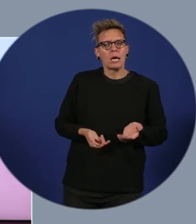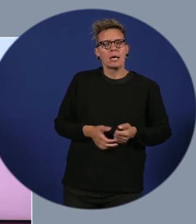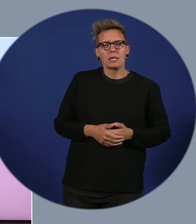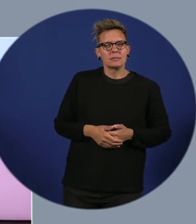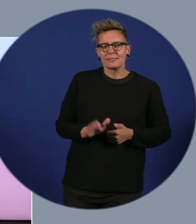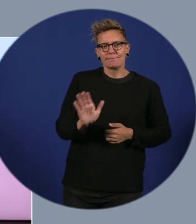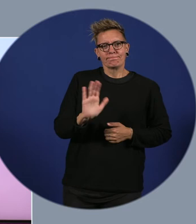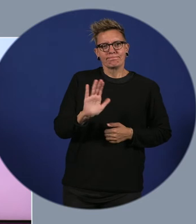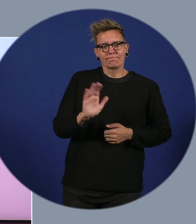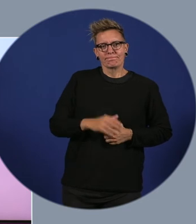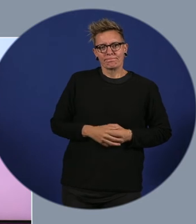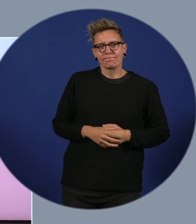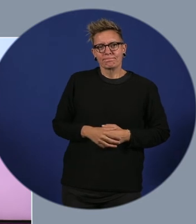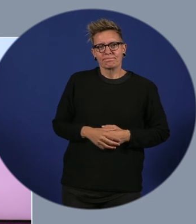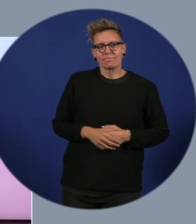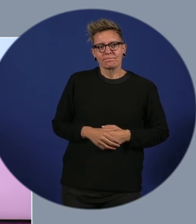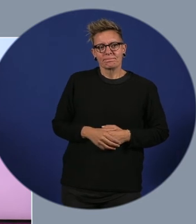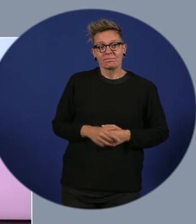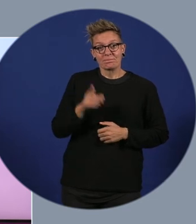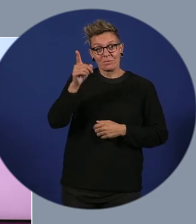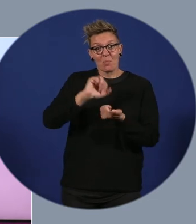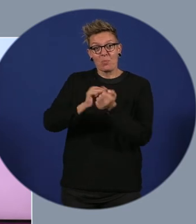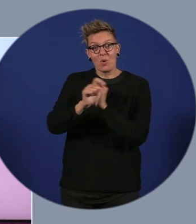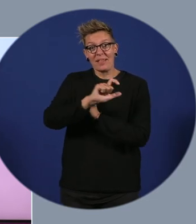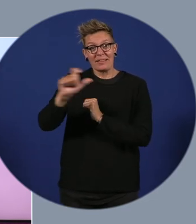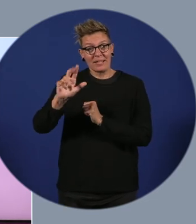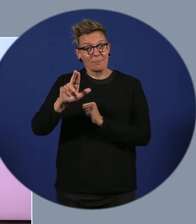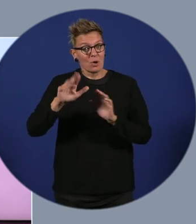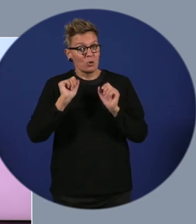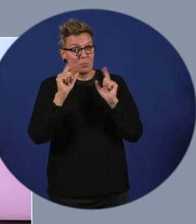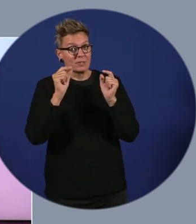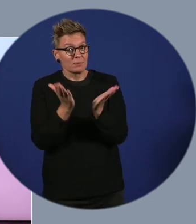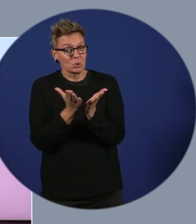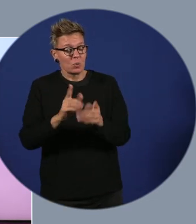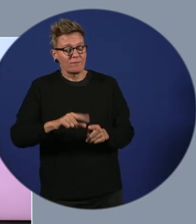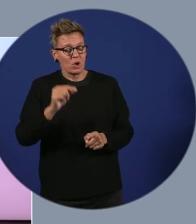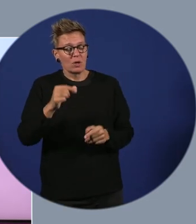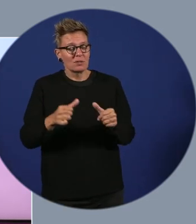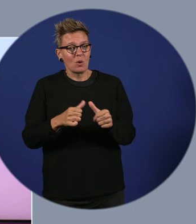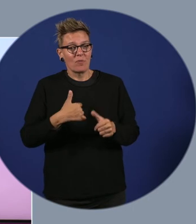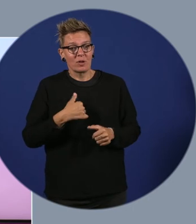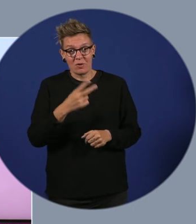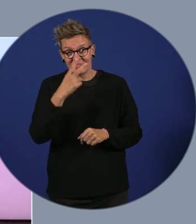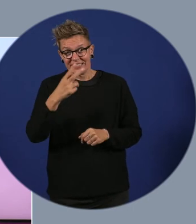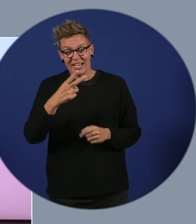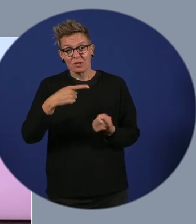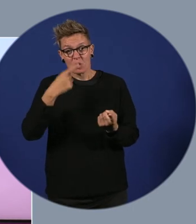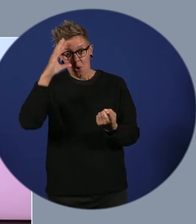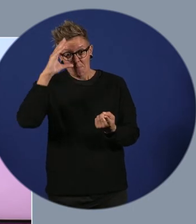så skulle jag bli mycket förvånad om politikerna inte har uppmärksammat det här valresultatet. Vi ser ju både talmannen